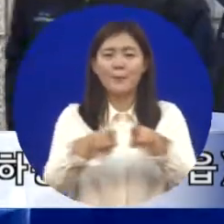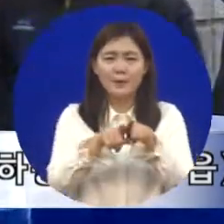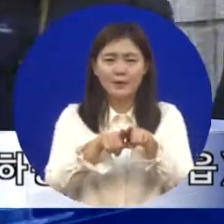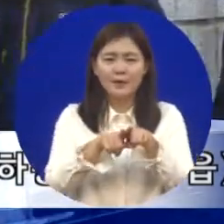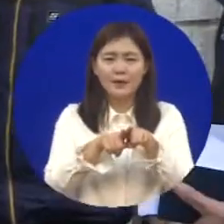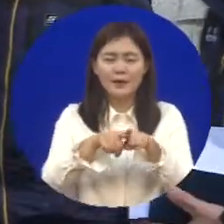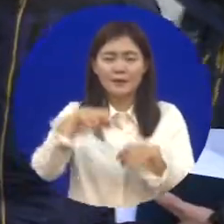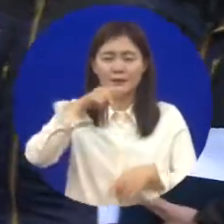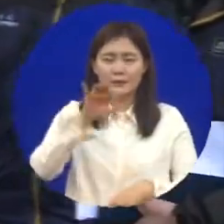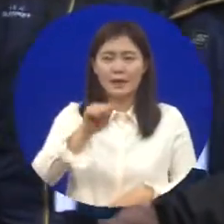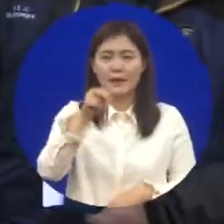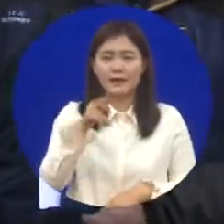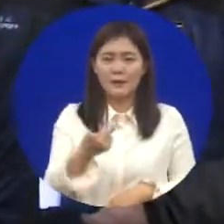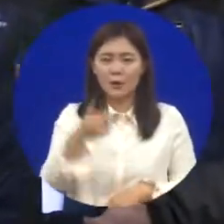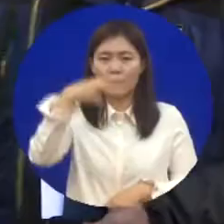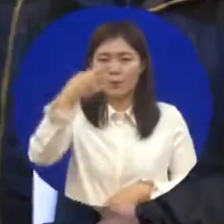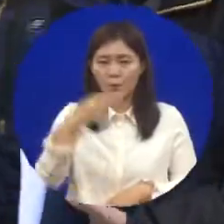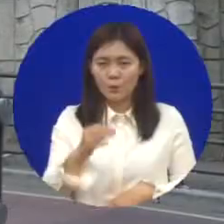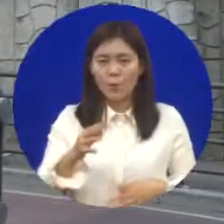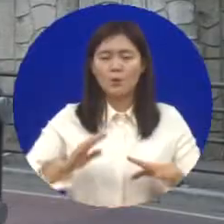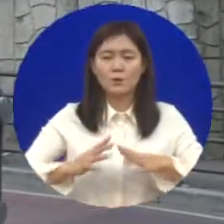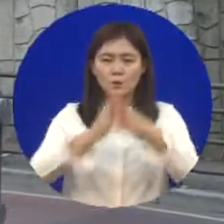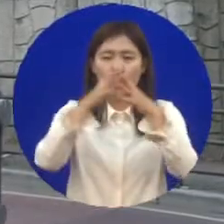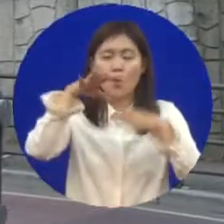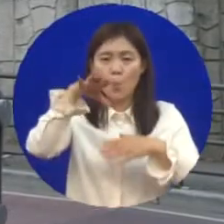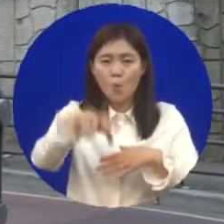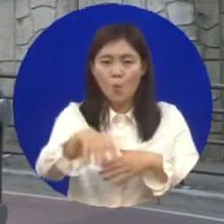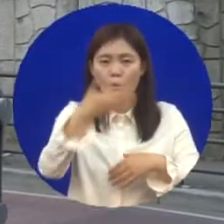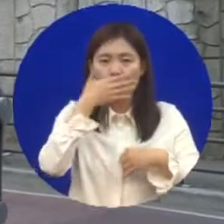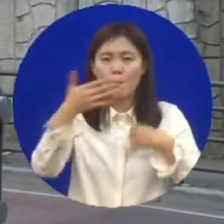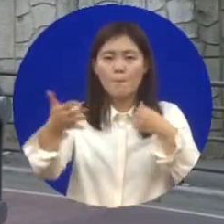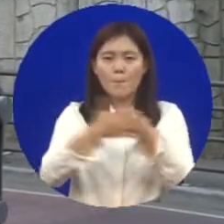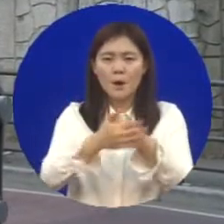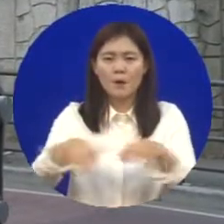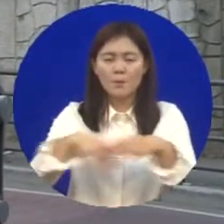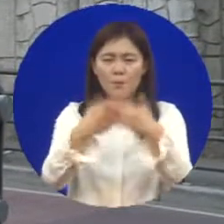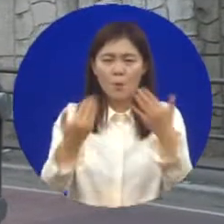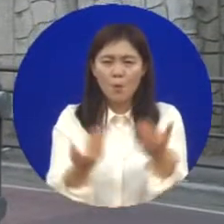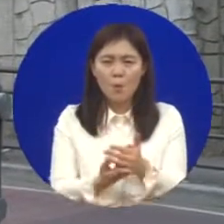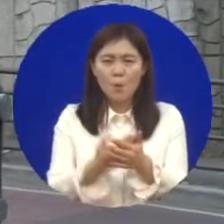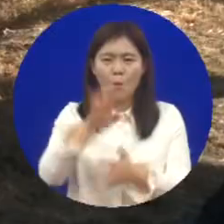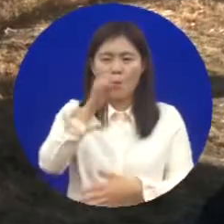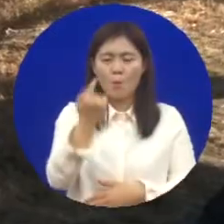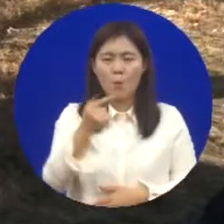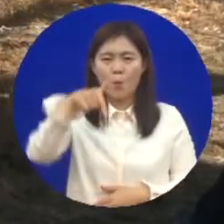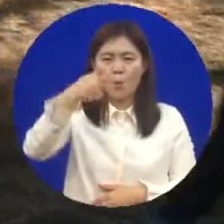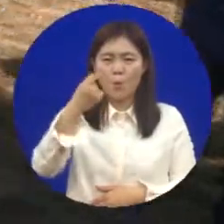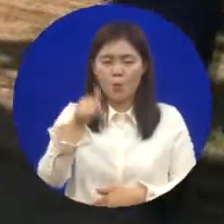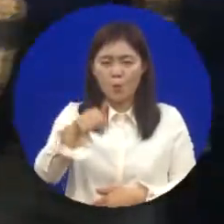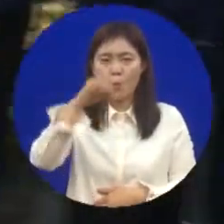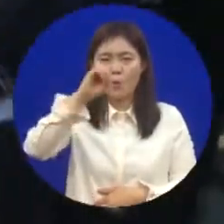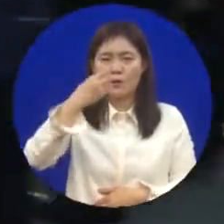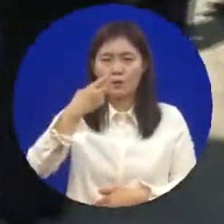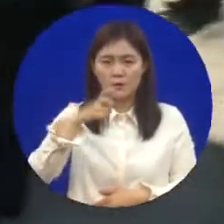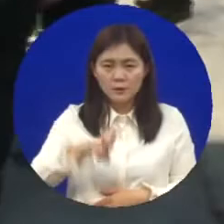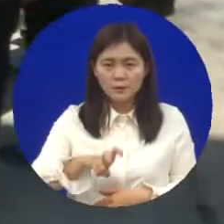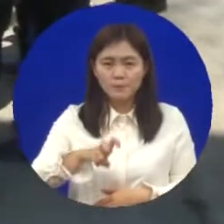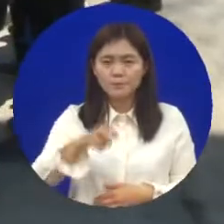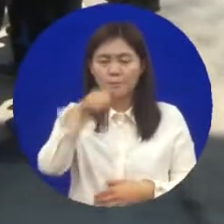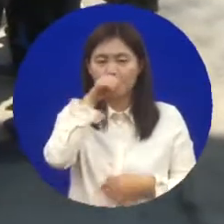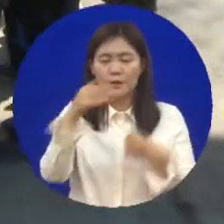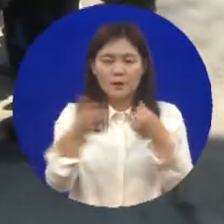함께 수지구 상현동 신축공사장과 상하동 강남근린공원 앞 급경사지, 포고급 유운교 등을 잇따라